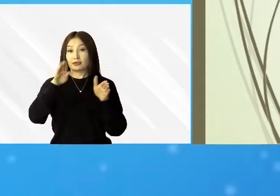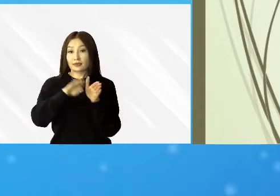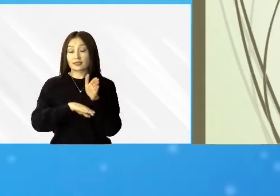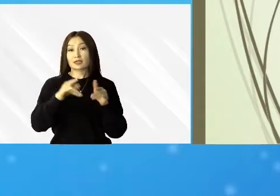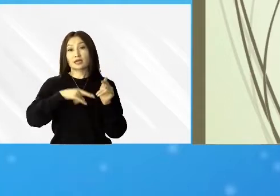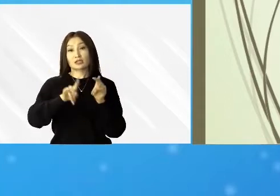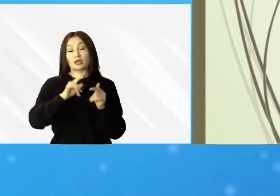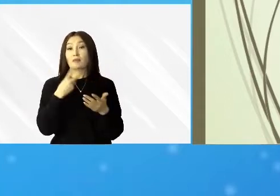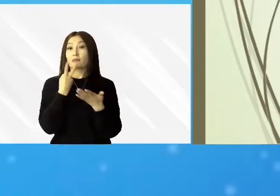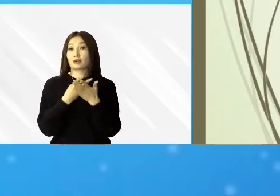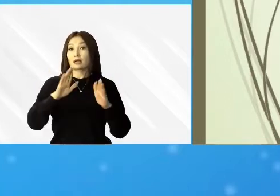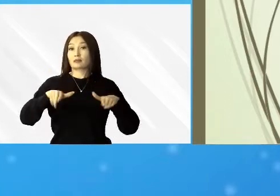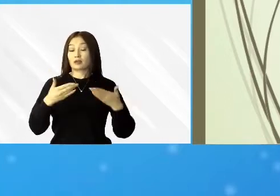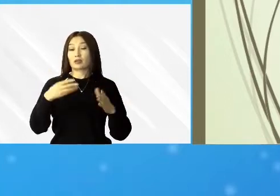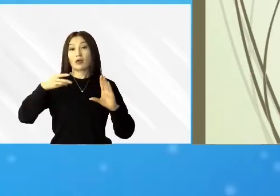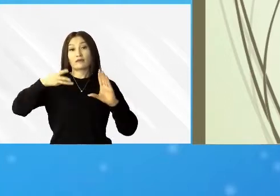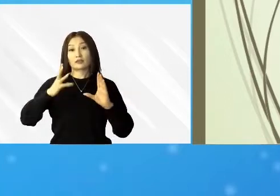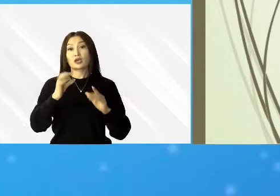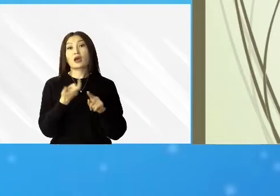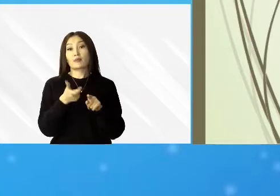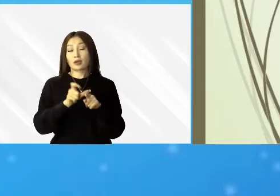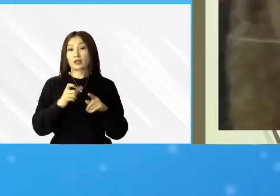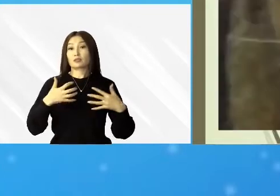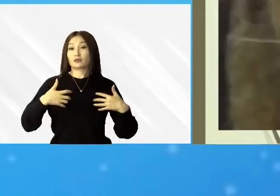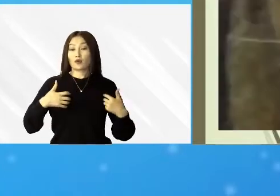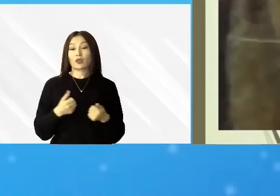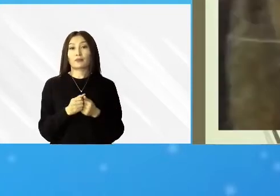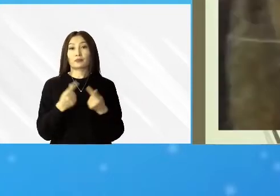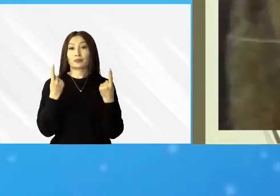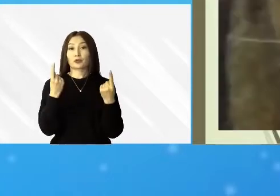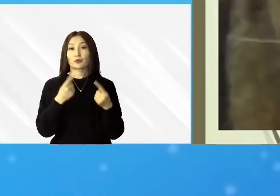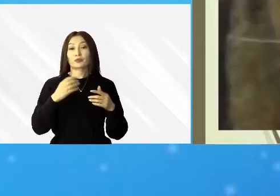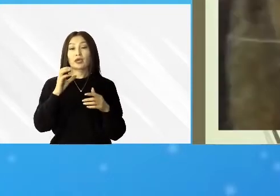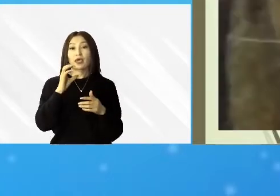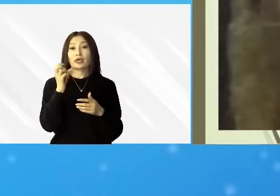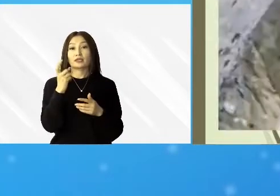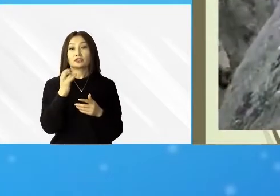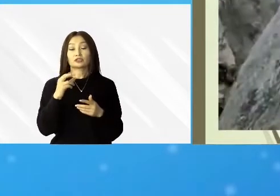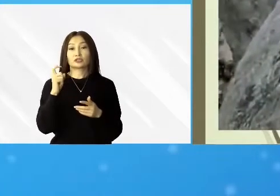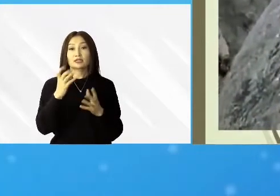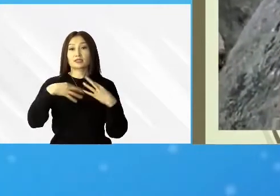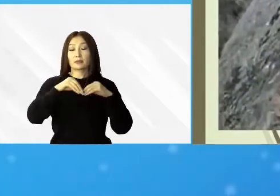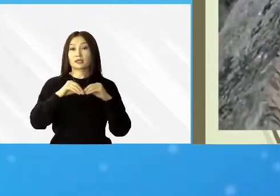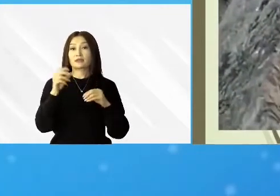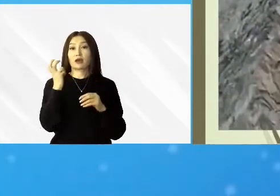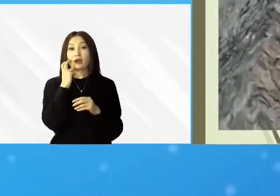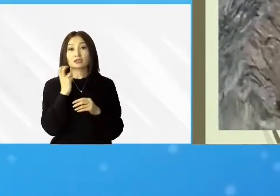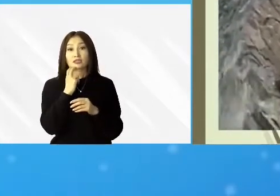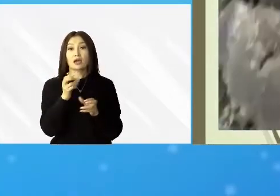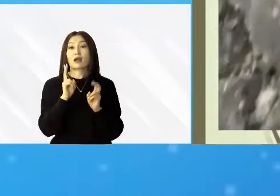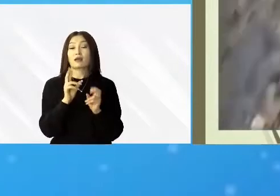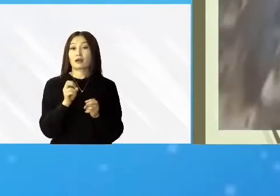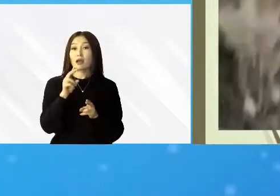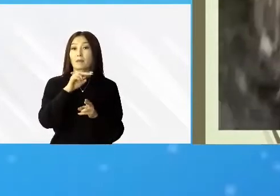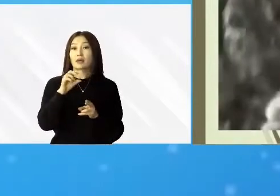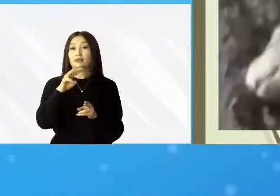Предлагаем вам посмотреть видео об этом удивительном животном. Крупный хищник семейства кошачьих, которого относят как к пантерам,